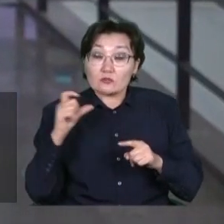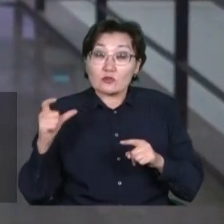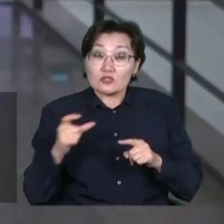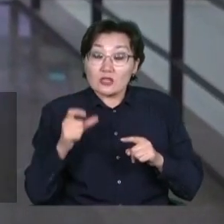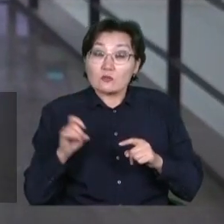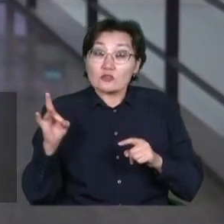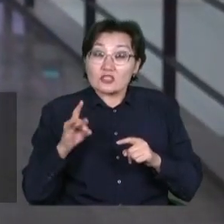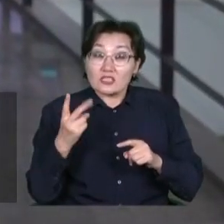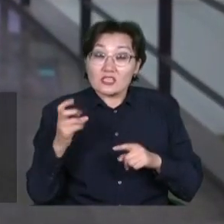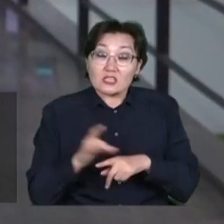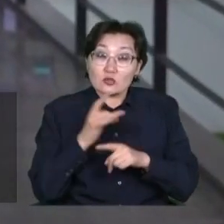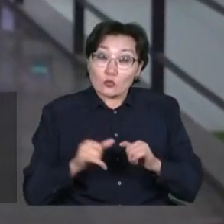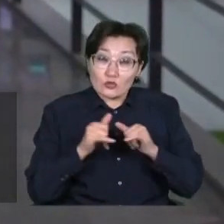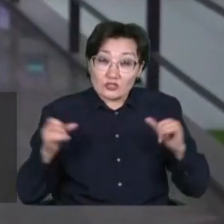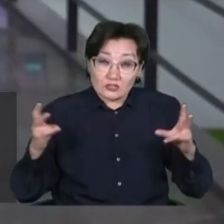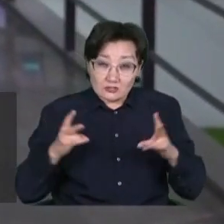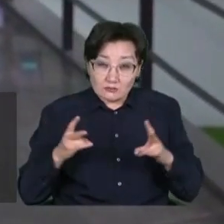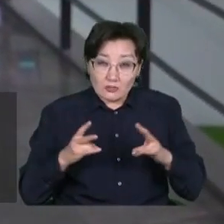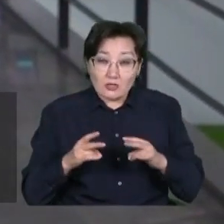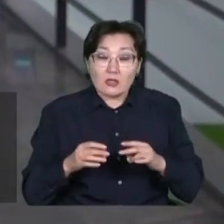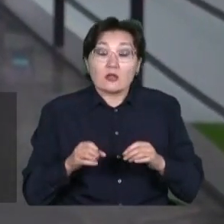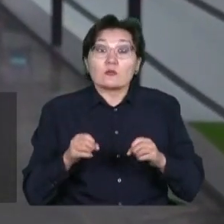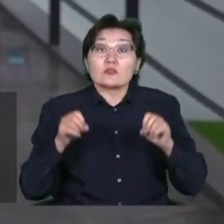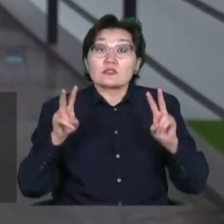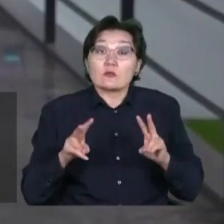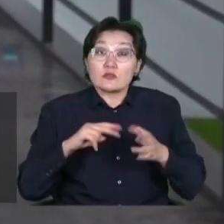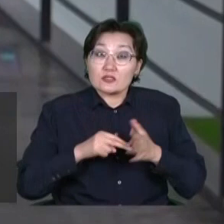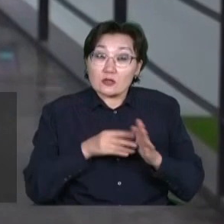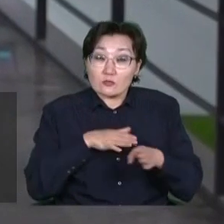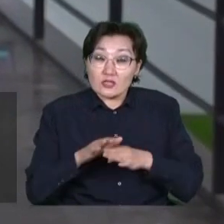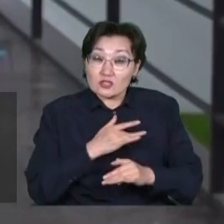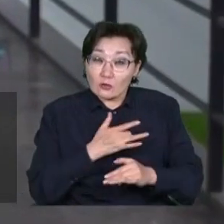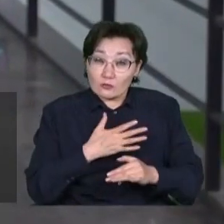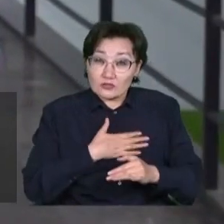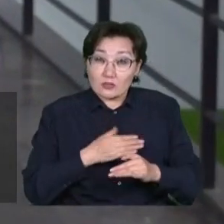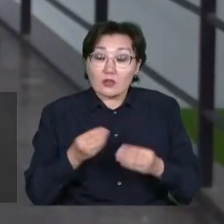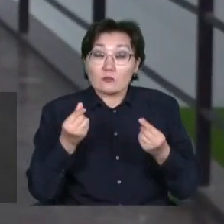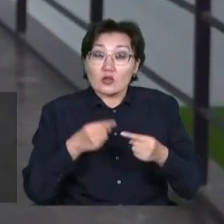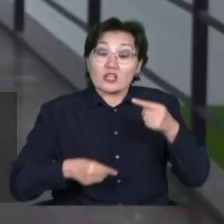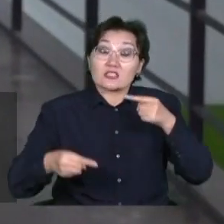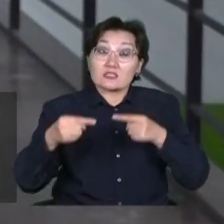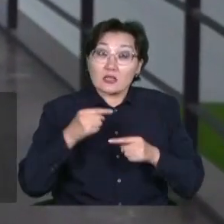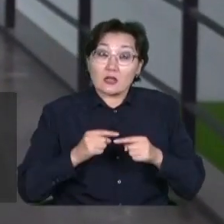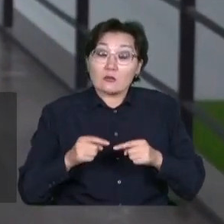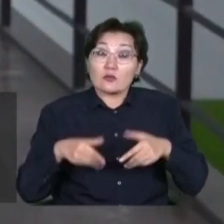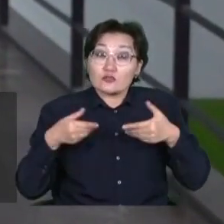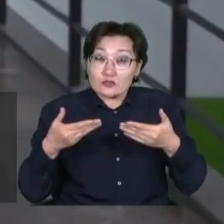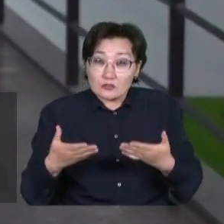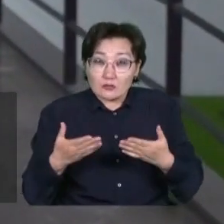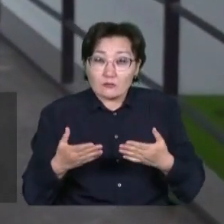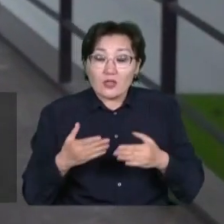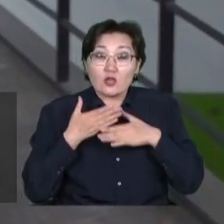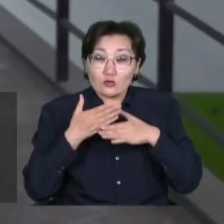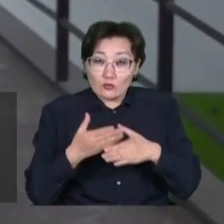экономиканың көлемін екі есеге арттыру керек. Межелі міндетке жету үшін жекешелендіру және активтерді қайтару бастамасы оң